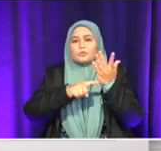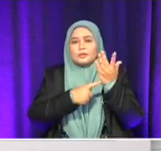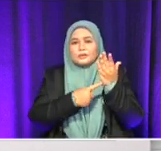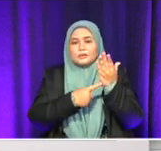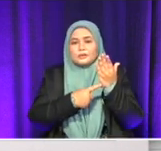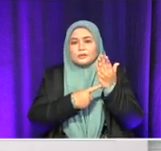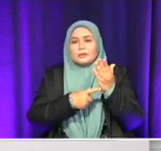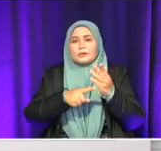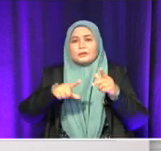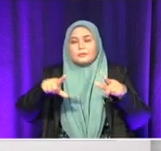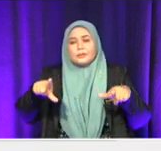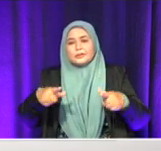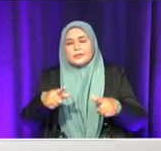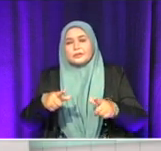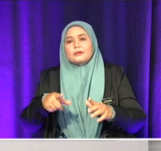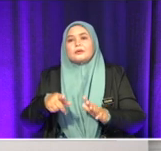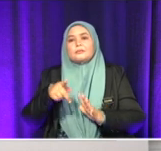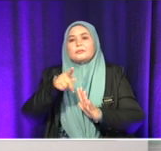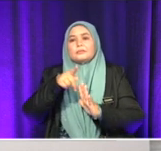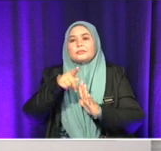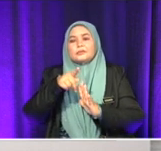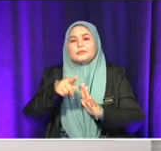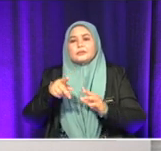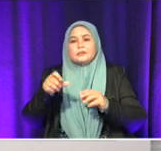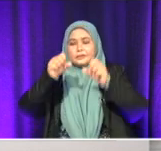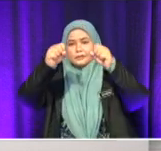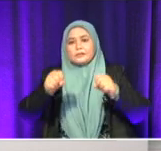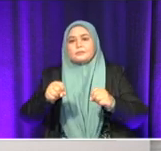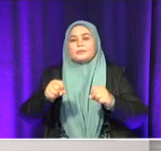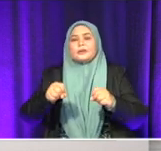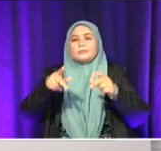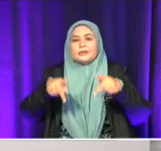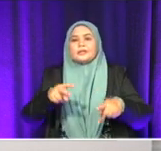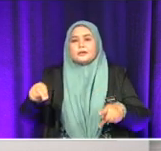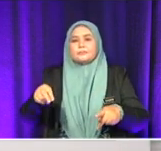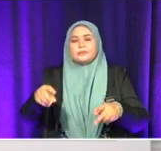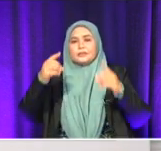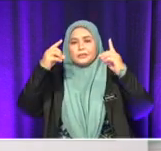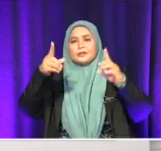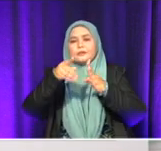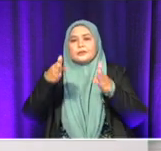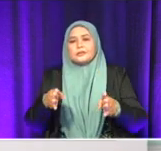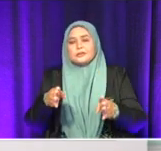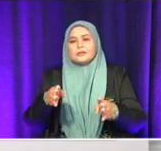pelaksanaan sistem pelajaran kebangsaan Selain itu jawatan konsep